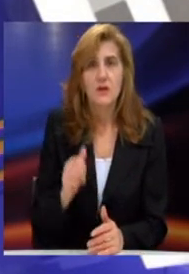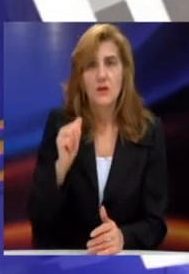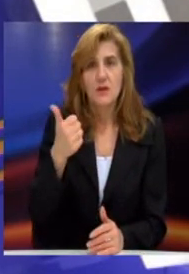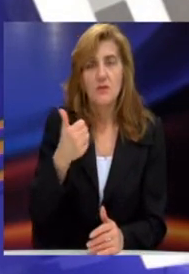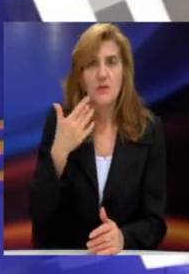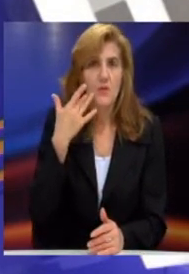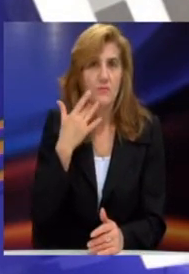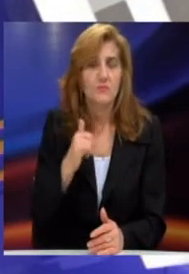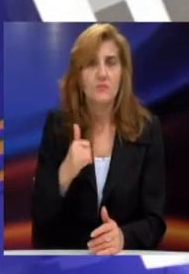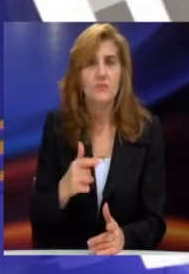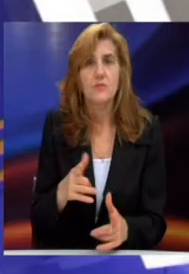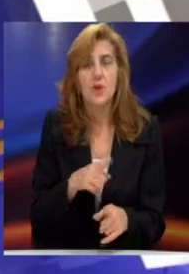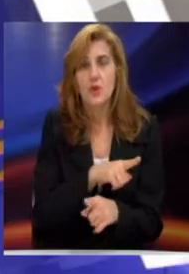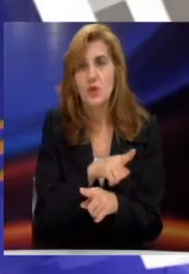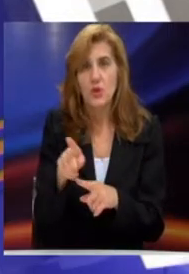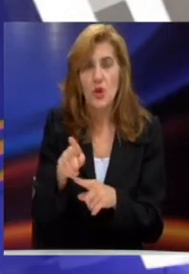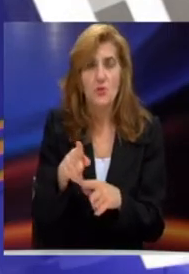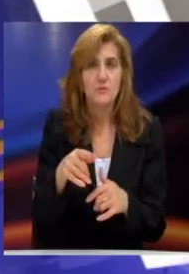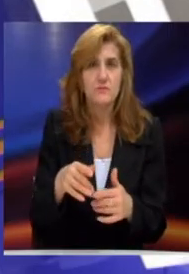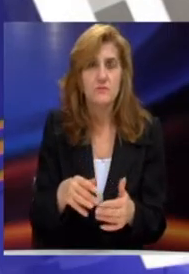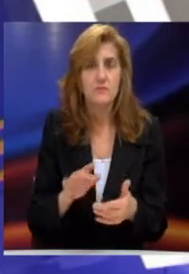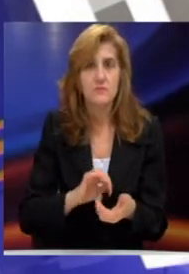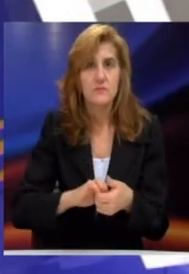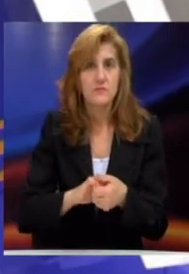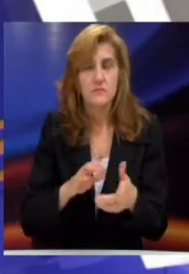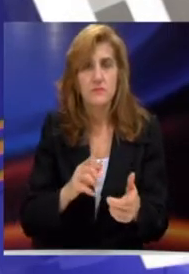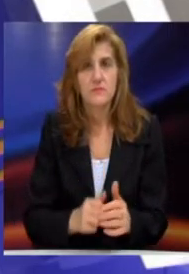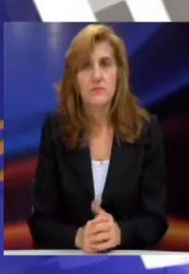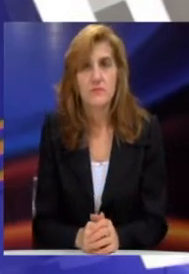jedna prvozna stanica do samog Rija.